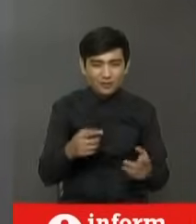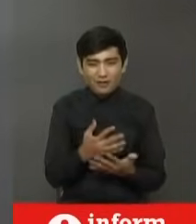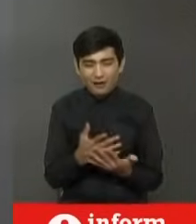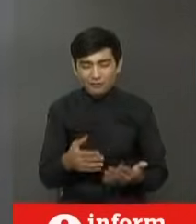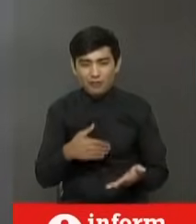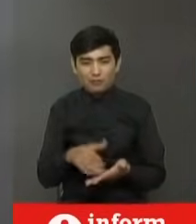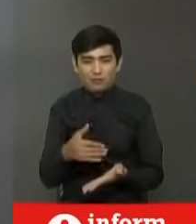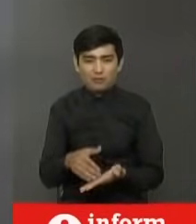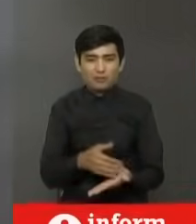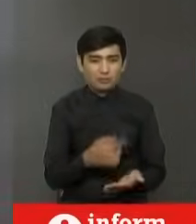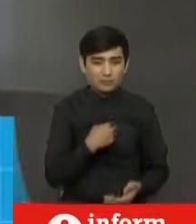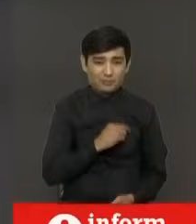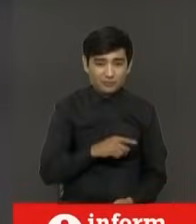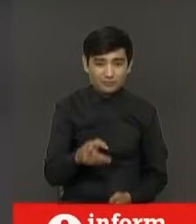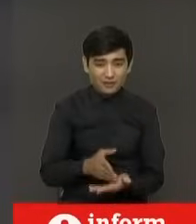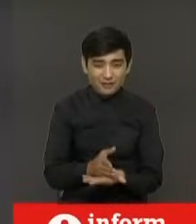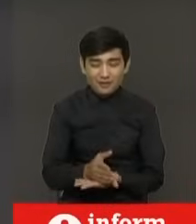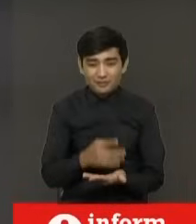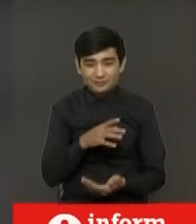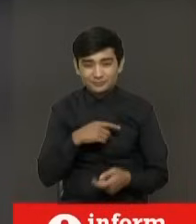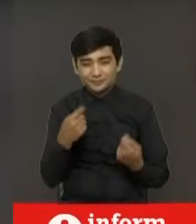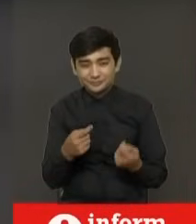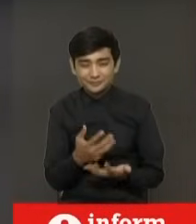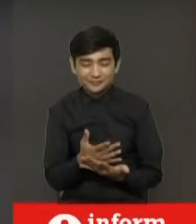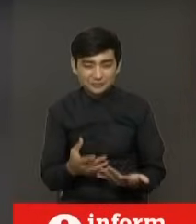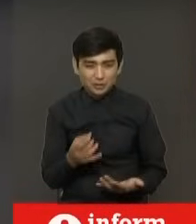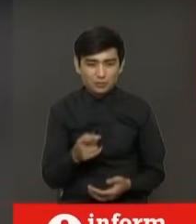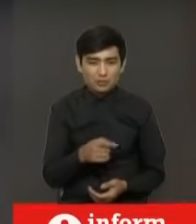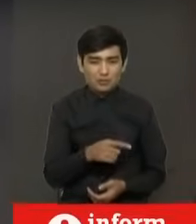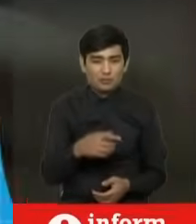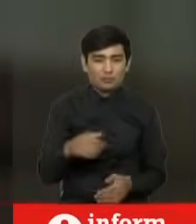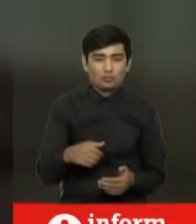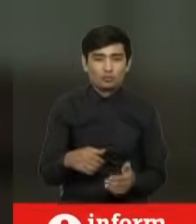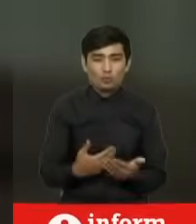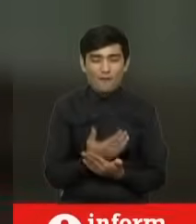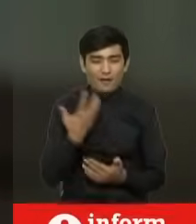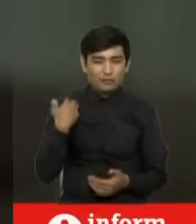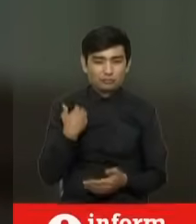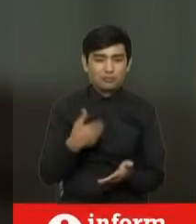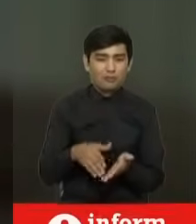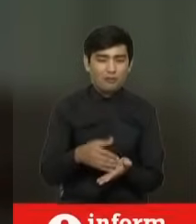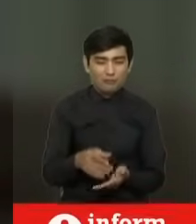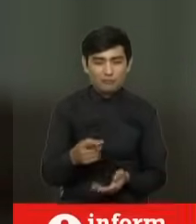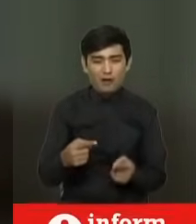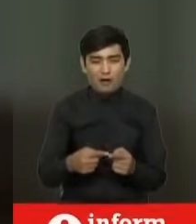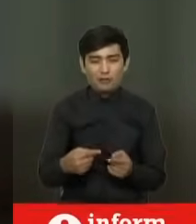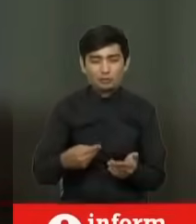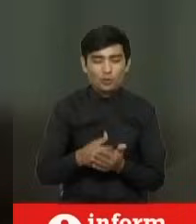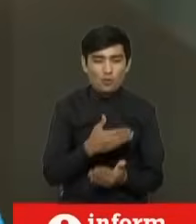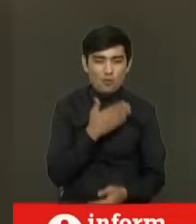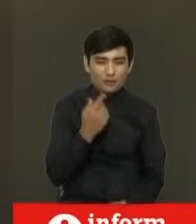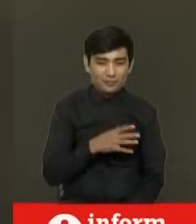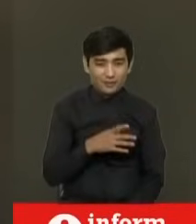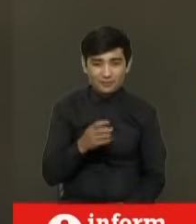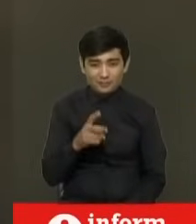стали отказывать в пролонгации договоров на аренду их точек. Так, например, ссылались на неуплату аренды, хотя предприниматели имели на руках